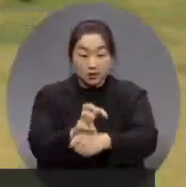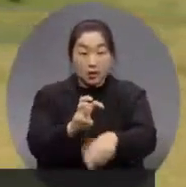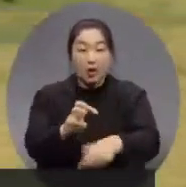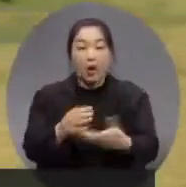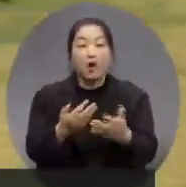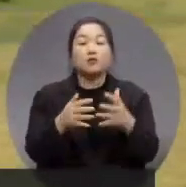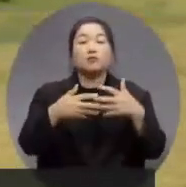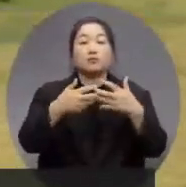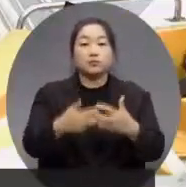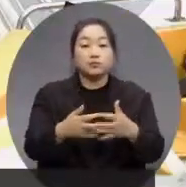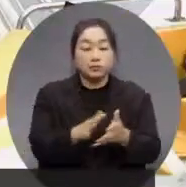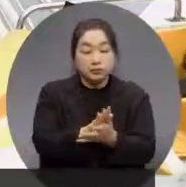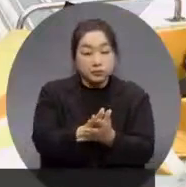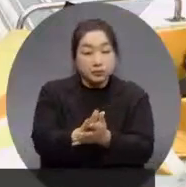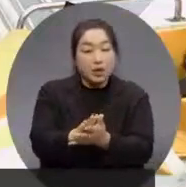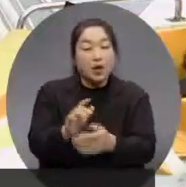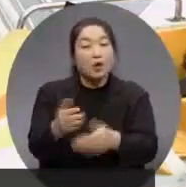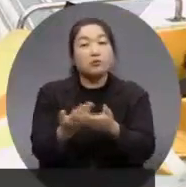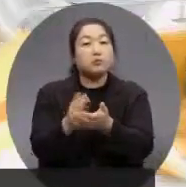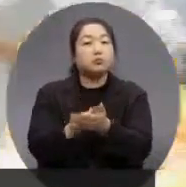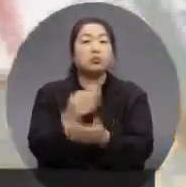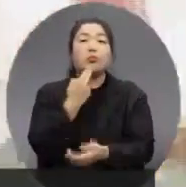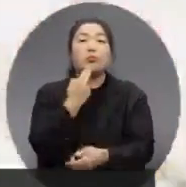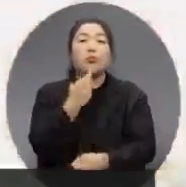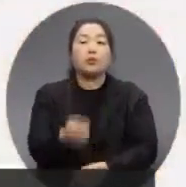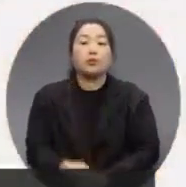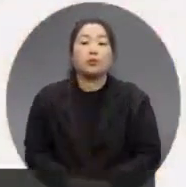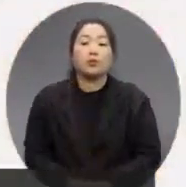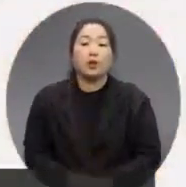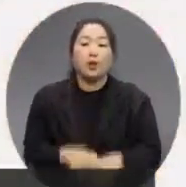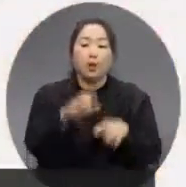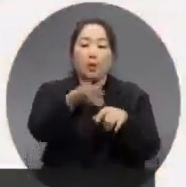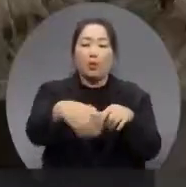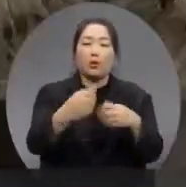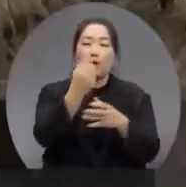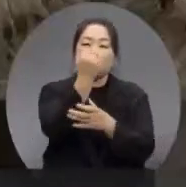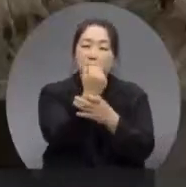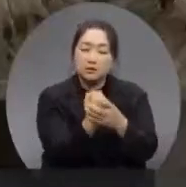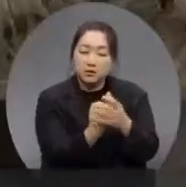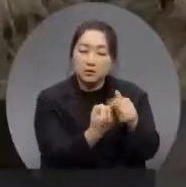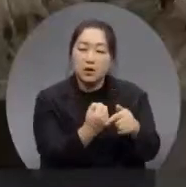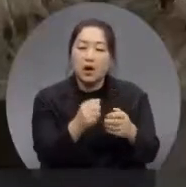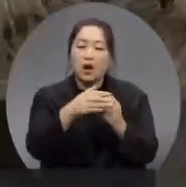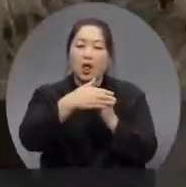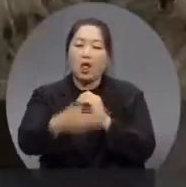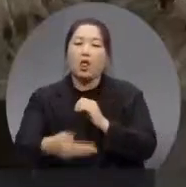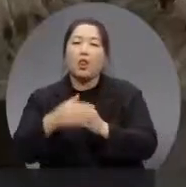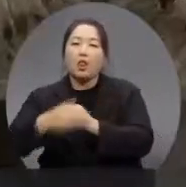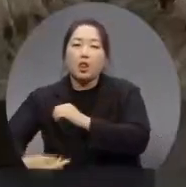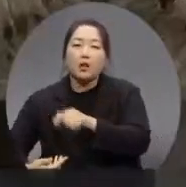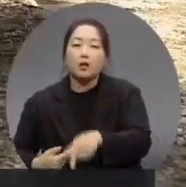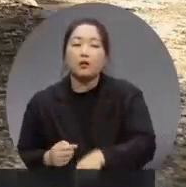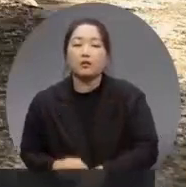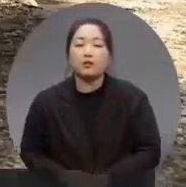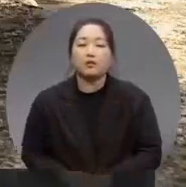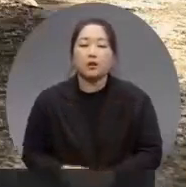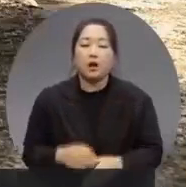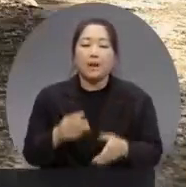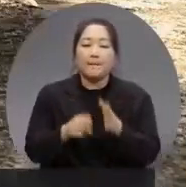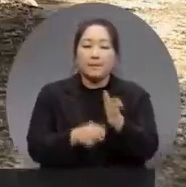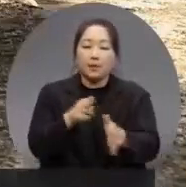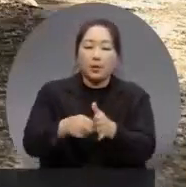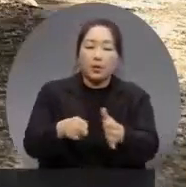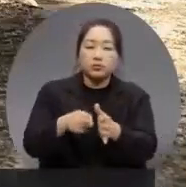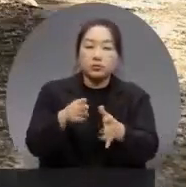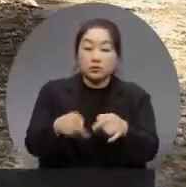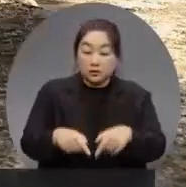놀이기구는 특별히 달라진 게 없습니다. 군데군데 녹이 슬거나 칠이 벗겨졌고 미니 열차가 다니는